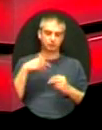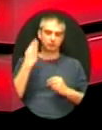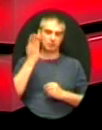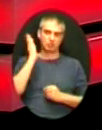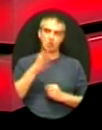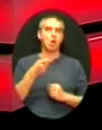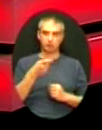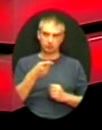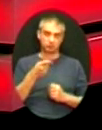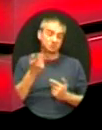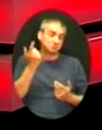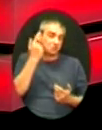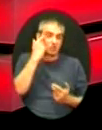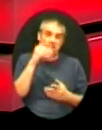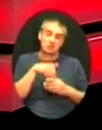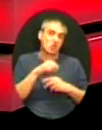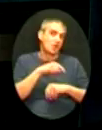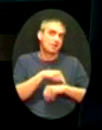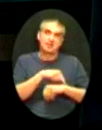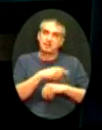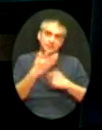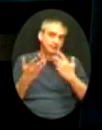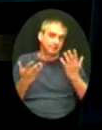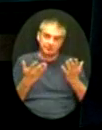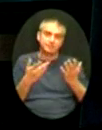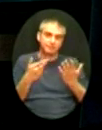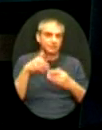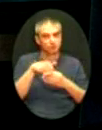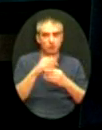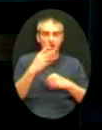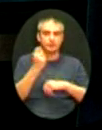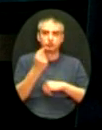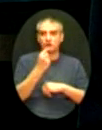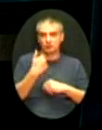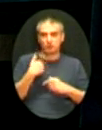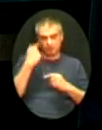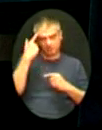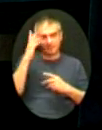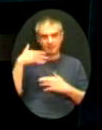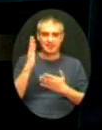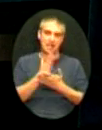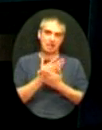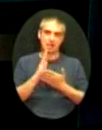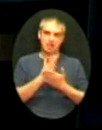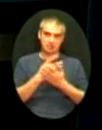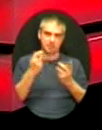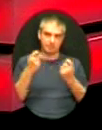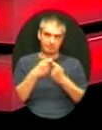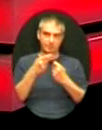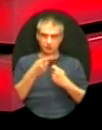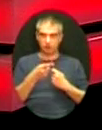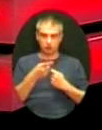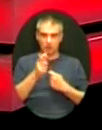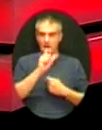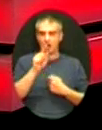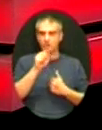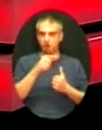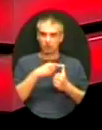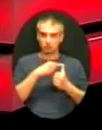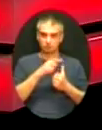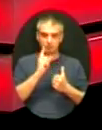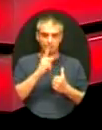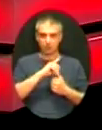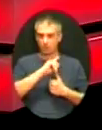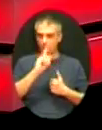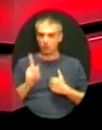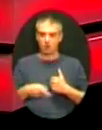גזר הדין, אני לא יודעת תוך כמה זמן, אבל בתוך כמה שבועות אני משערת, יהיה גזר דין בהרשעה הזאת. אבל